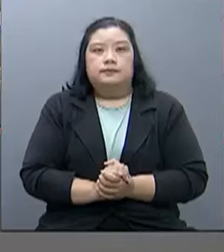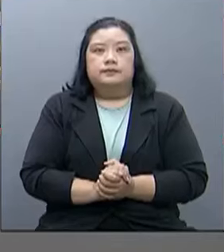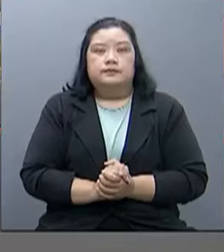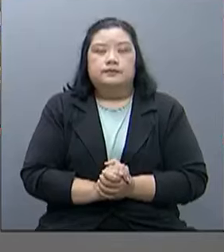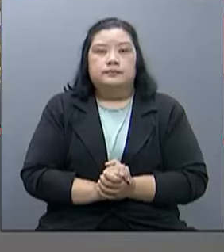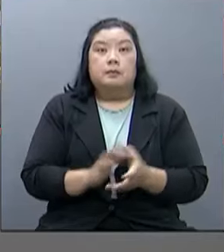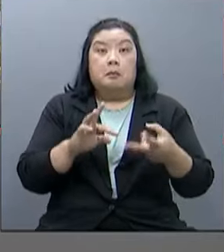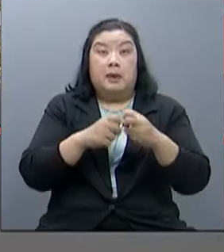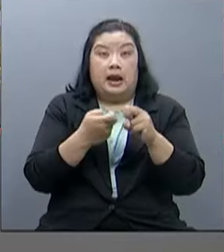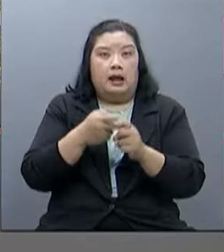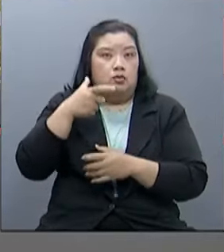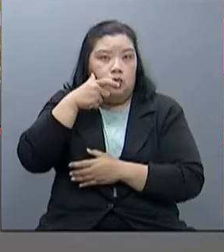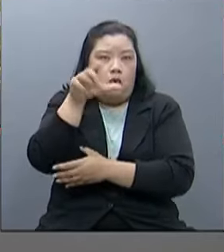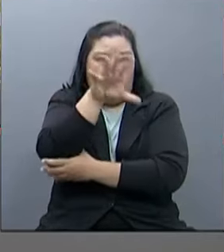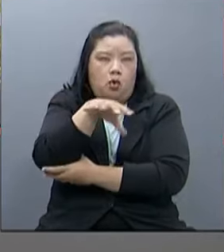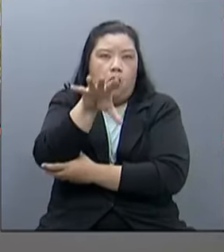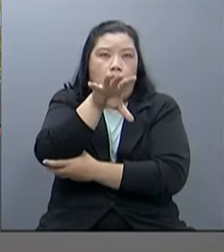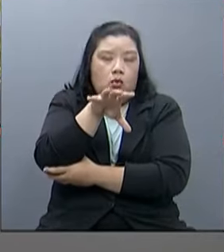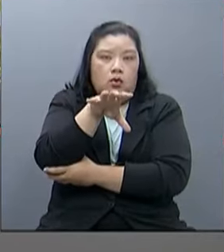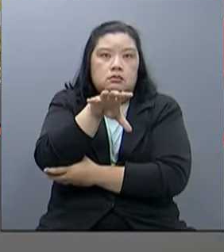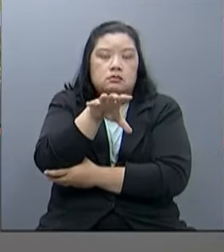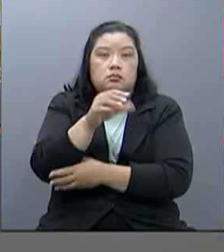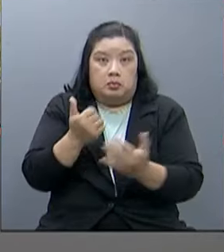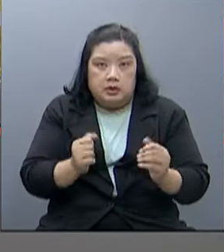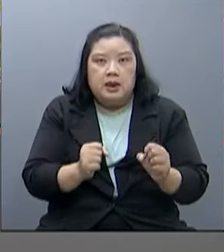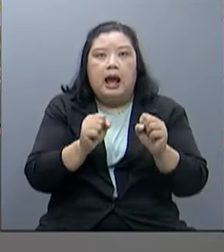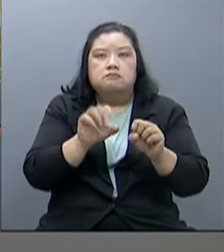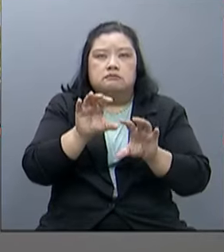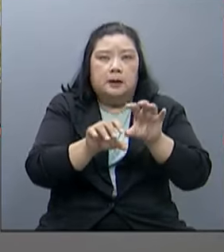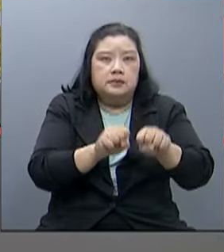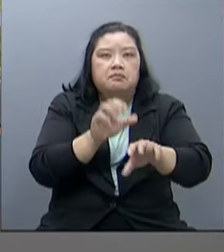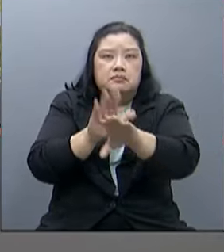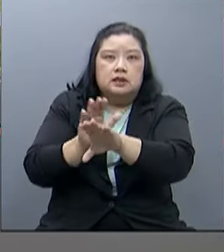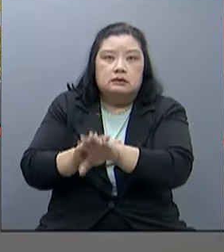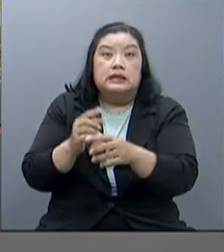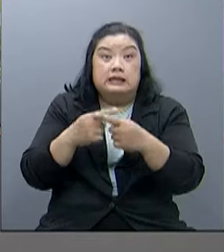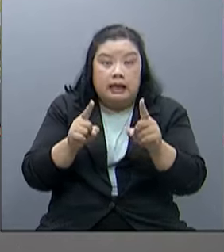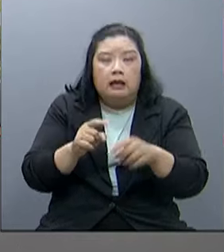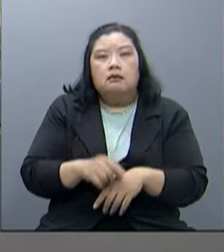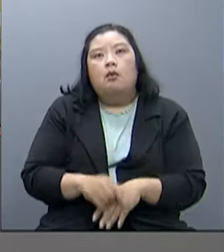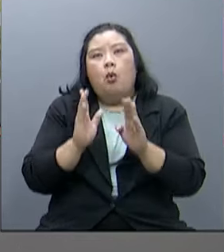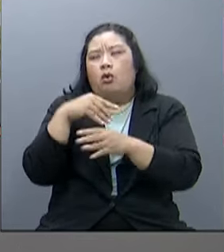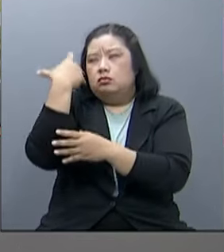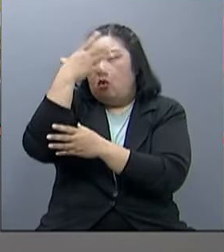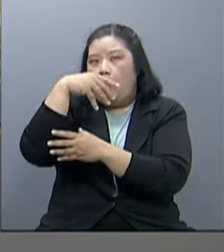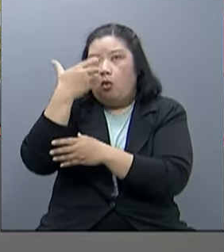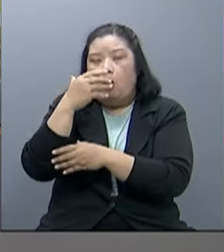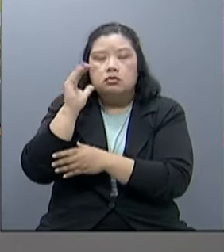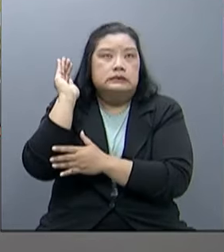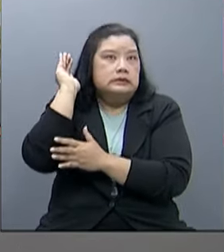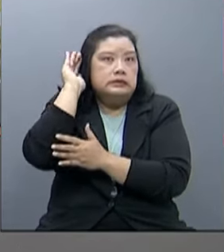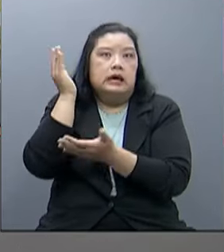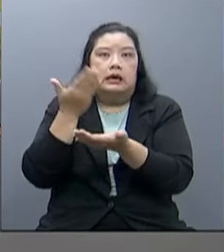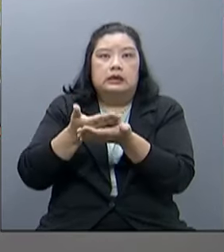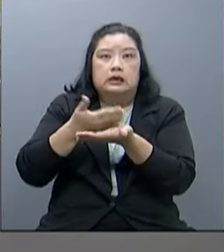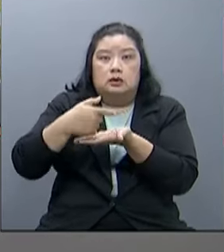ปัญหาแก๊งคอ Centerเนี่ยพยายามจะปราบปรามพยายามจะเตือนกันมาเยอะแต่คนที่ตกเป็นเหยื่อหลงโอนเงินให้กับแก๊งค์